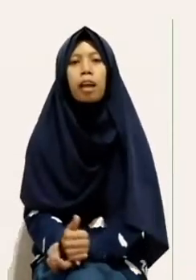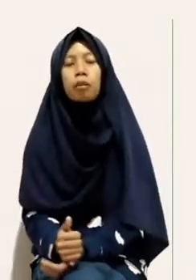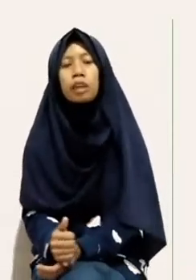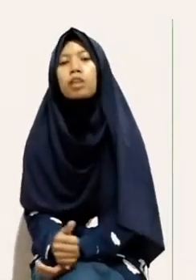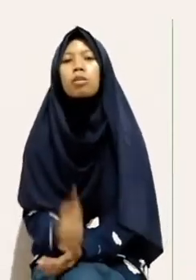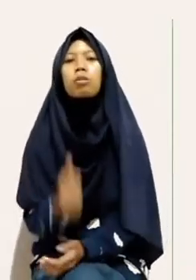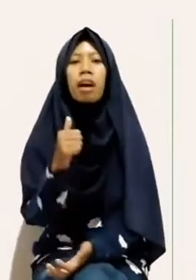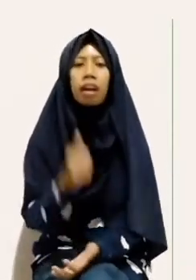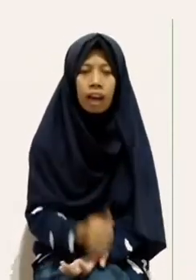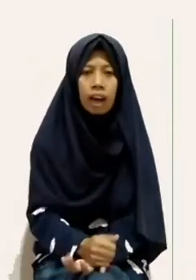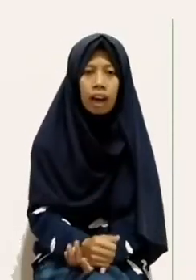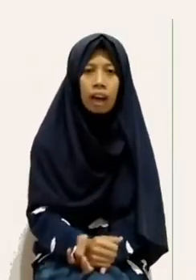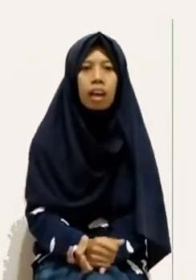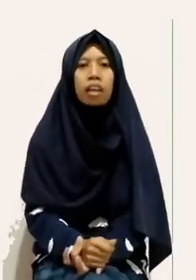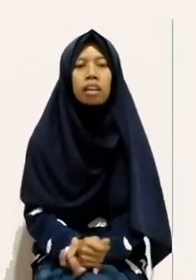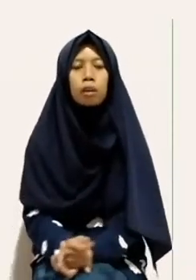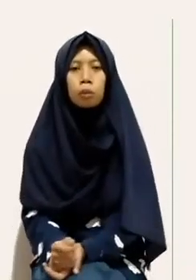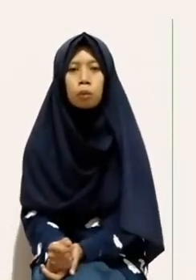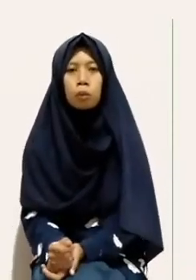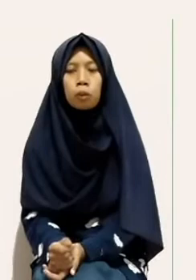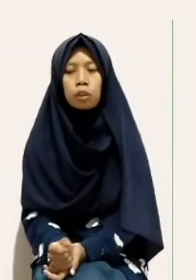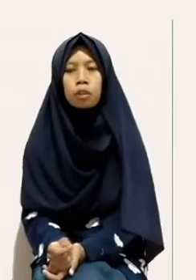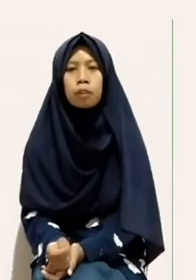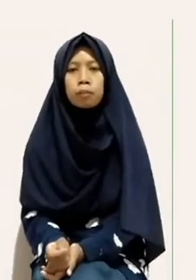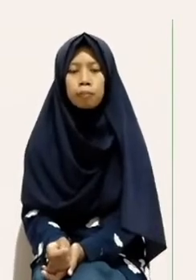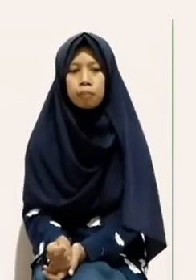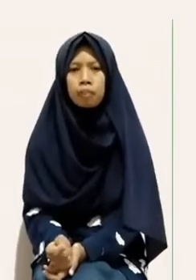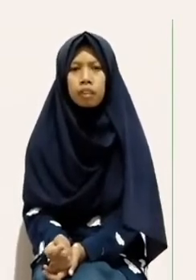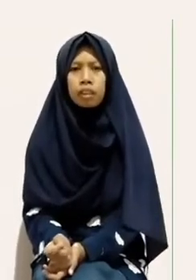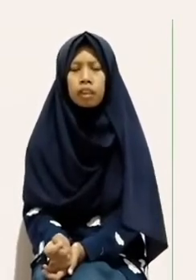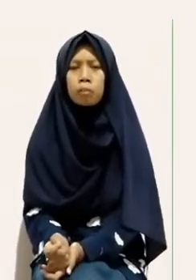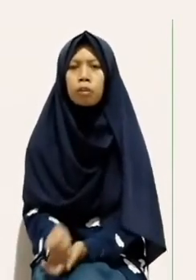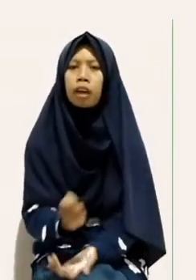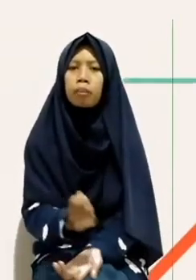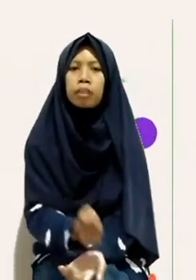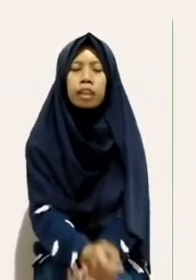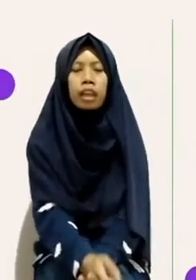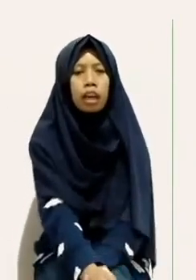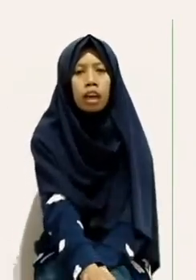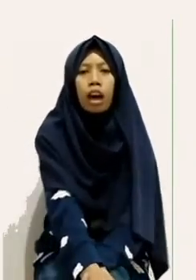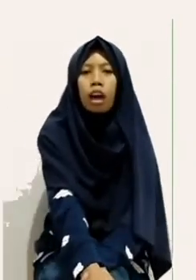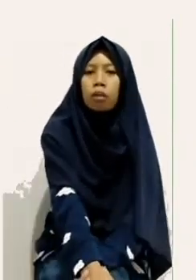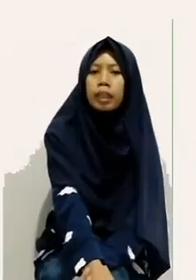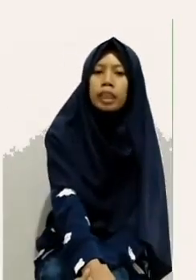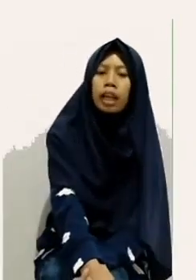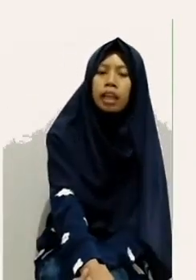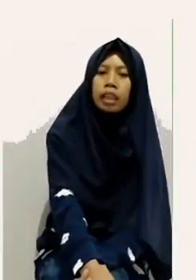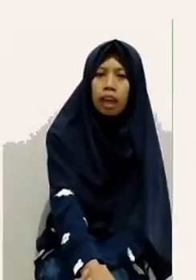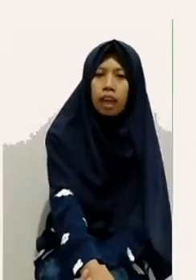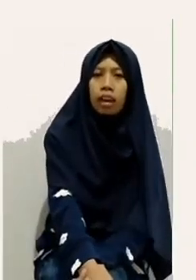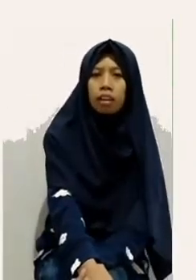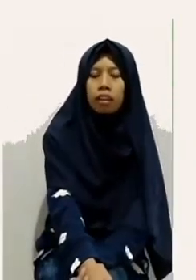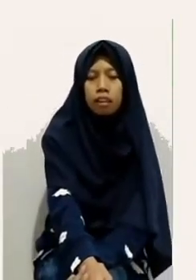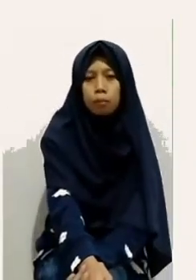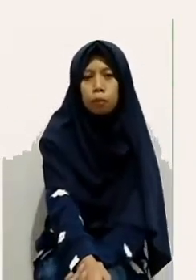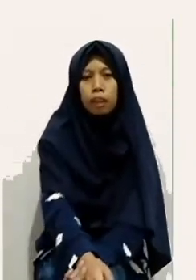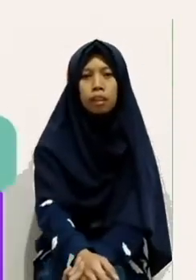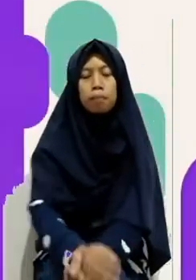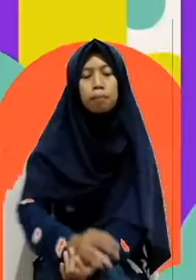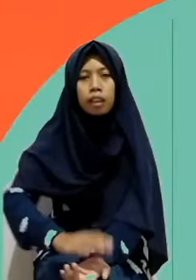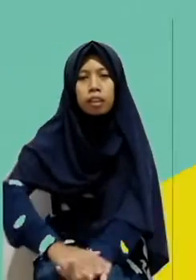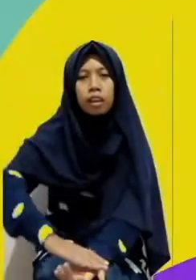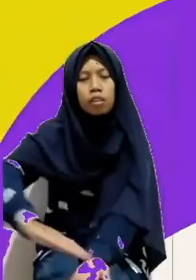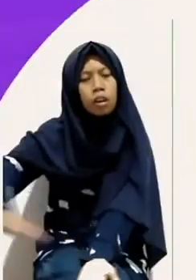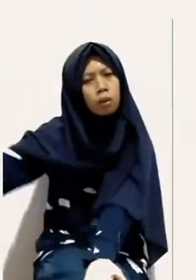berbicara melalui suara terus gunain Nanya kalo misalnya kita